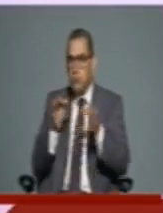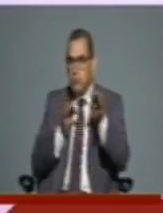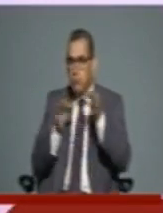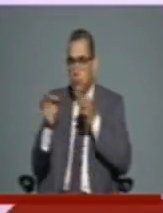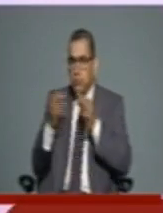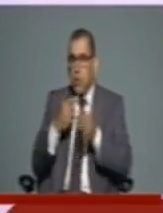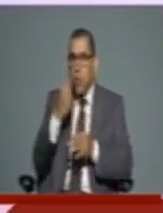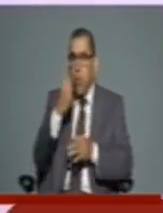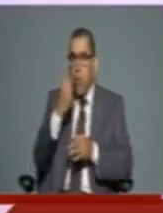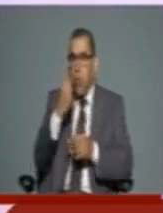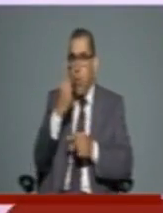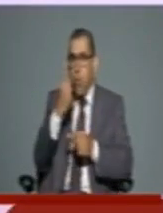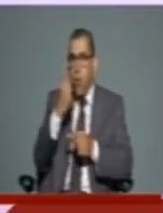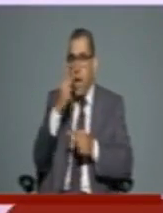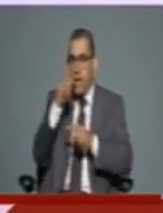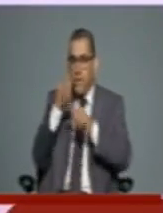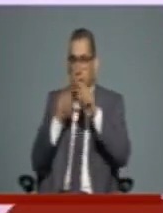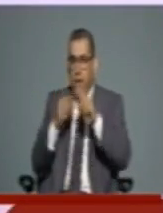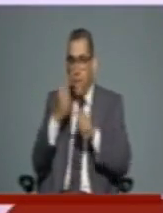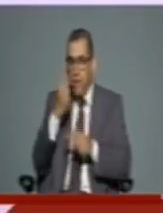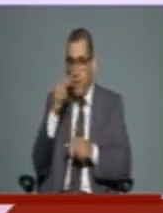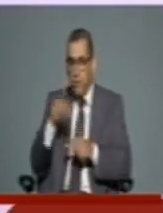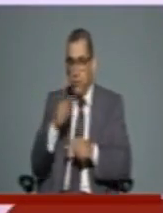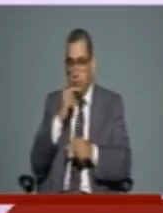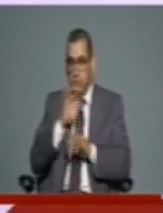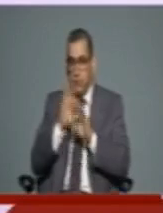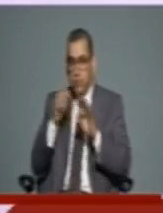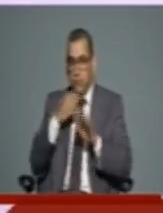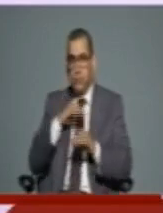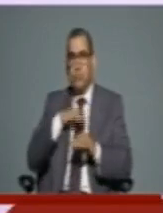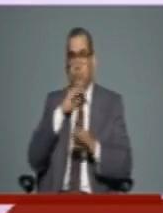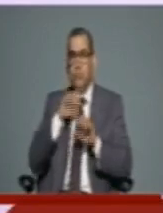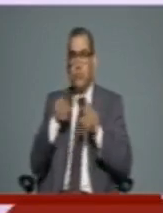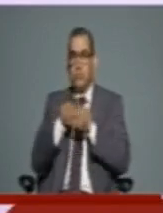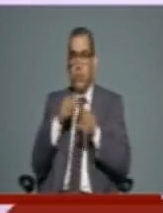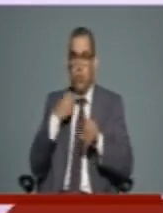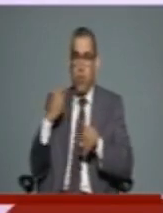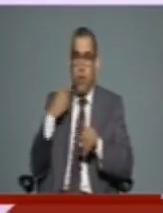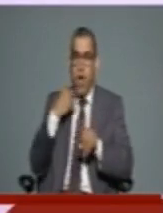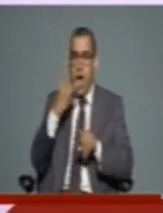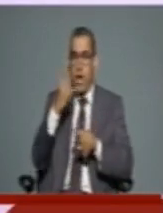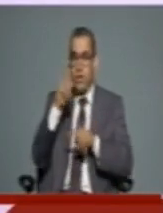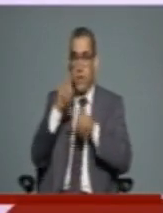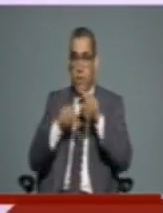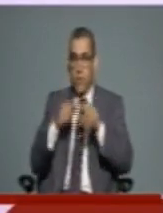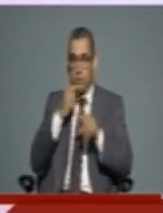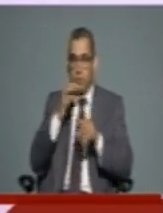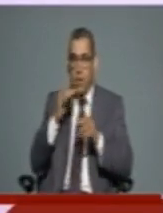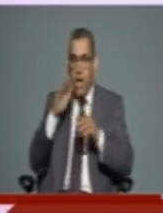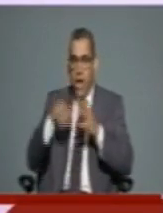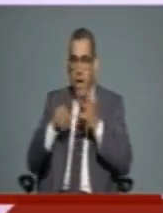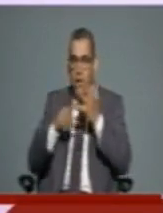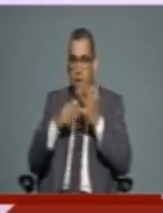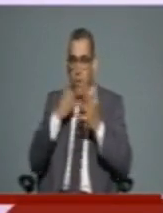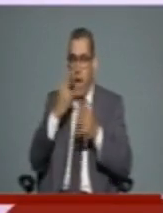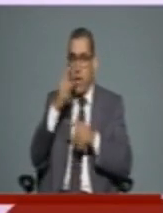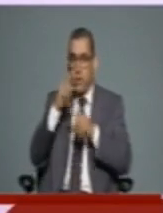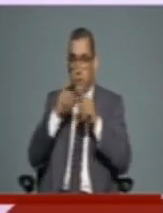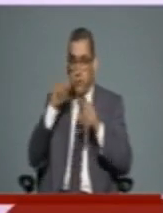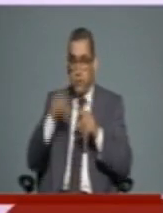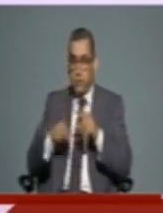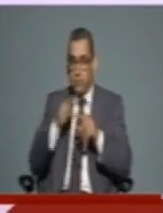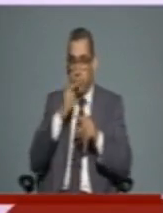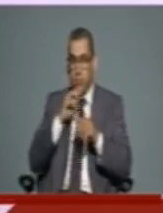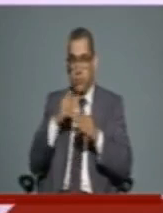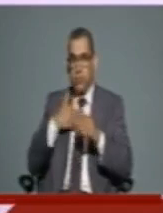1% هنبقى اكنها ببلاش، لو وفرنا 10% وهي اقل ما يذكر، هنجد ان احنا